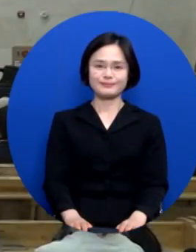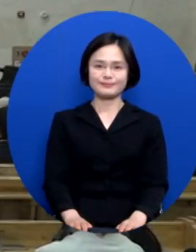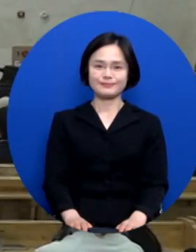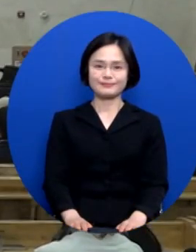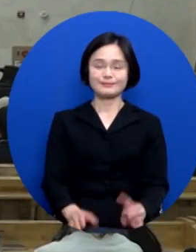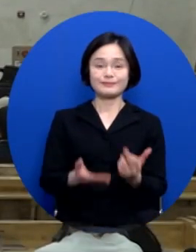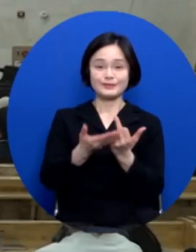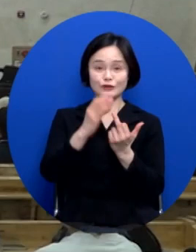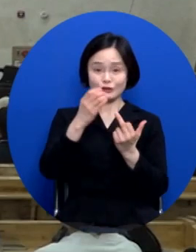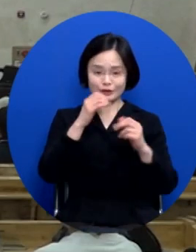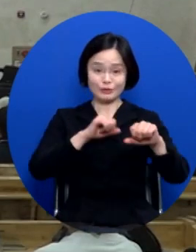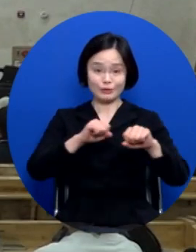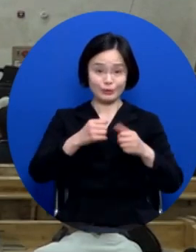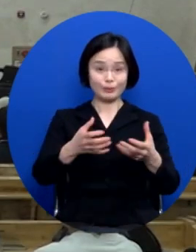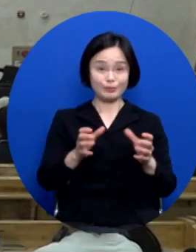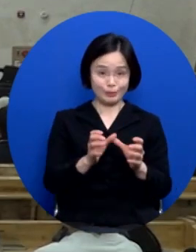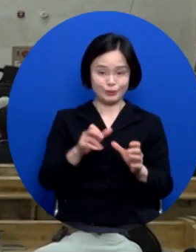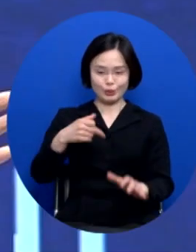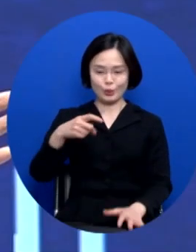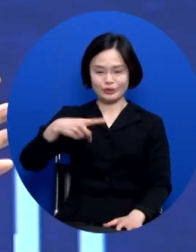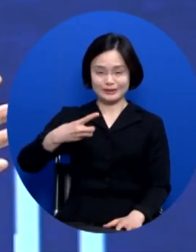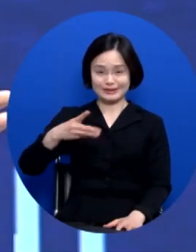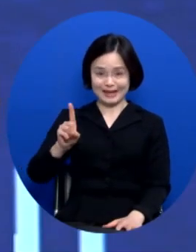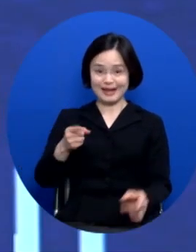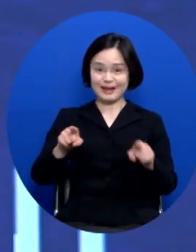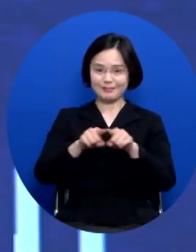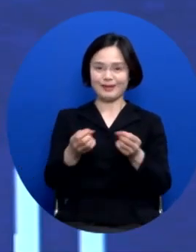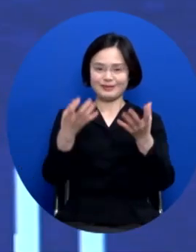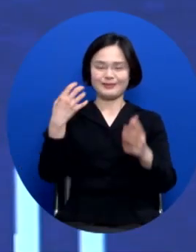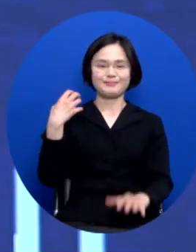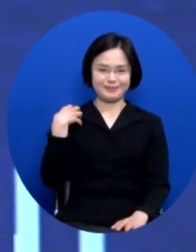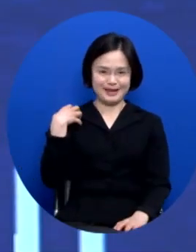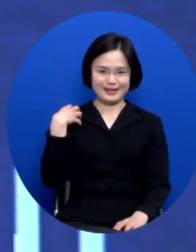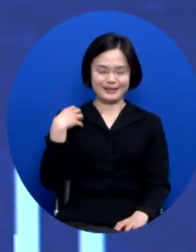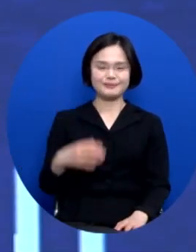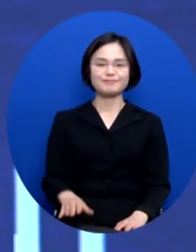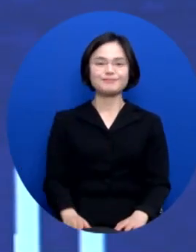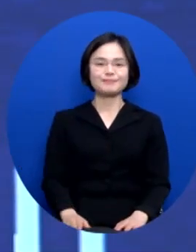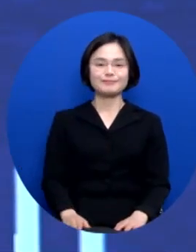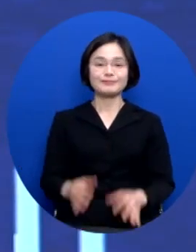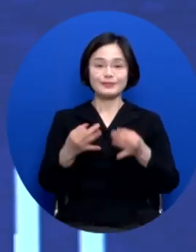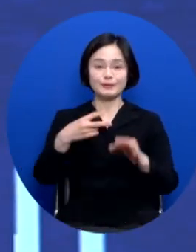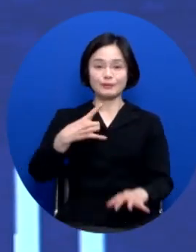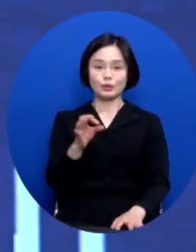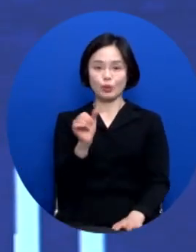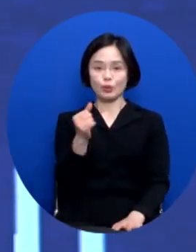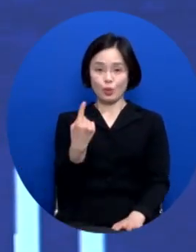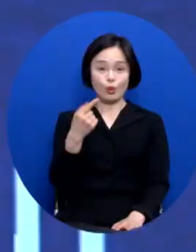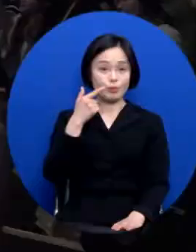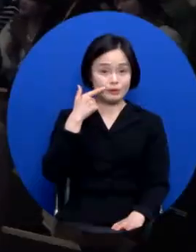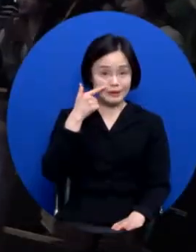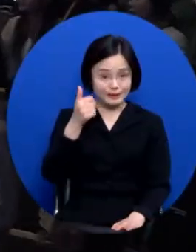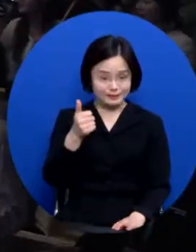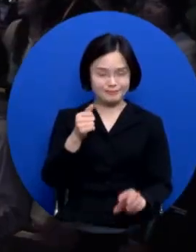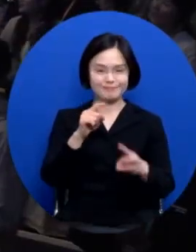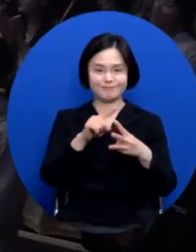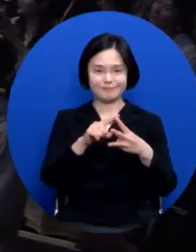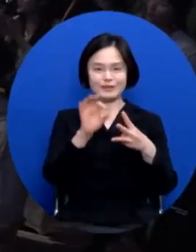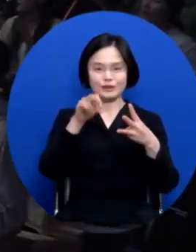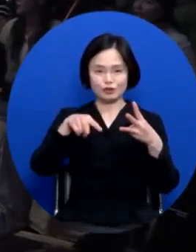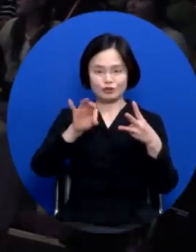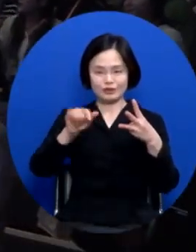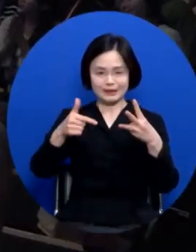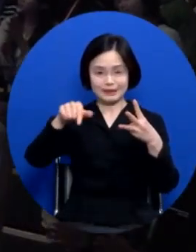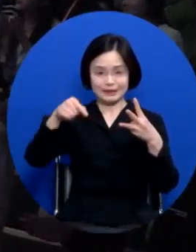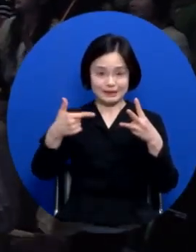제주 성시화 운동과 코스타가 함께 주최한 이번 캠프에는 사단법인 PPL 김동호 목사와 코스타 국제본부 유임근